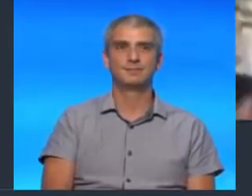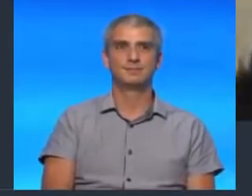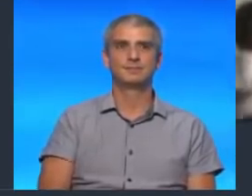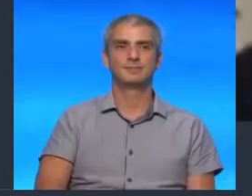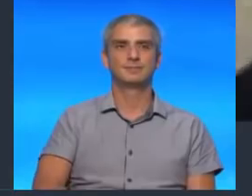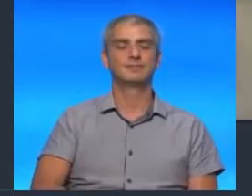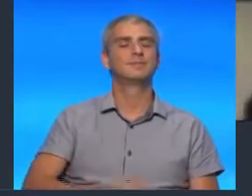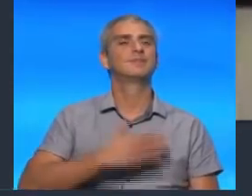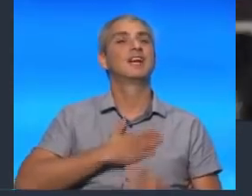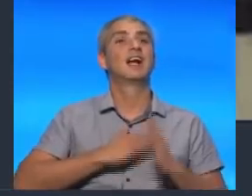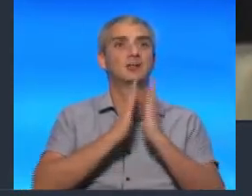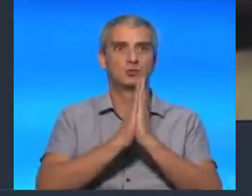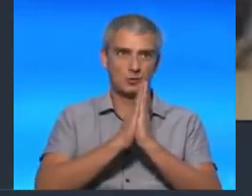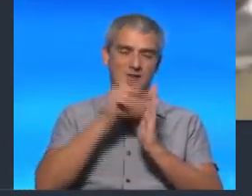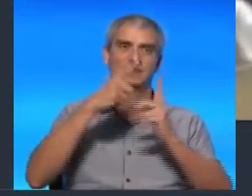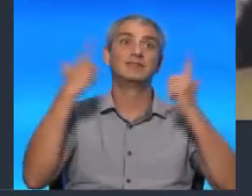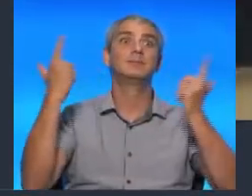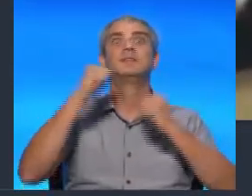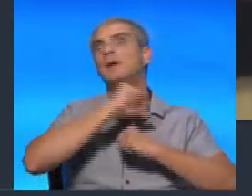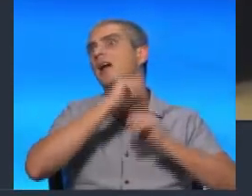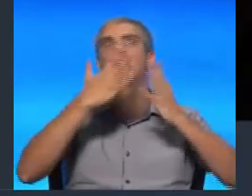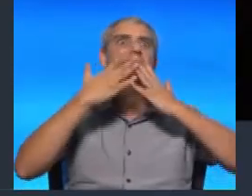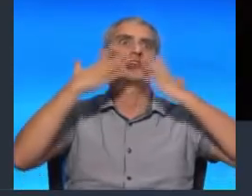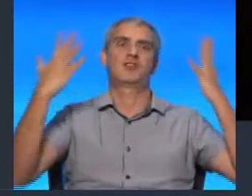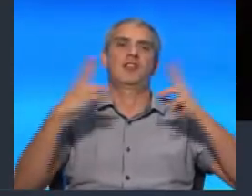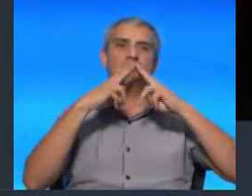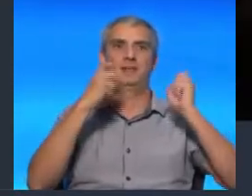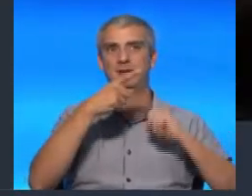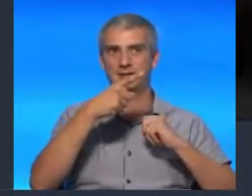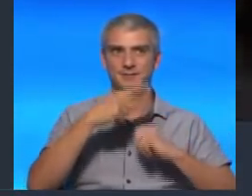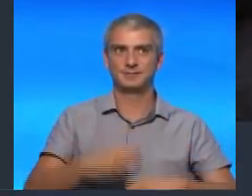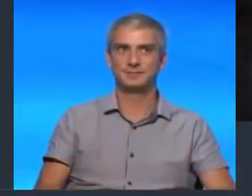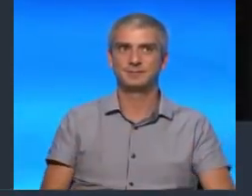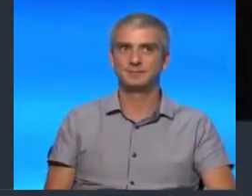חול המועד סוכות, וזו המסיבה הכי גדולה בעיר.